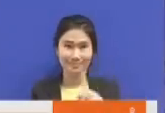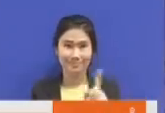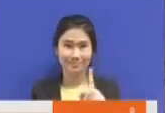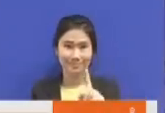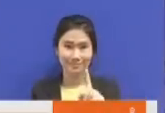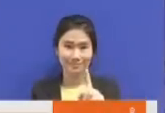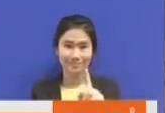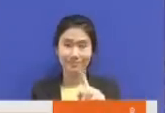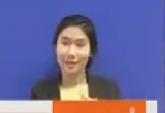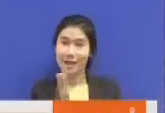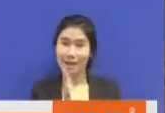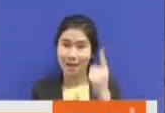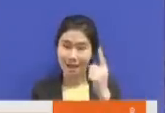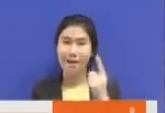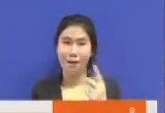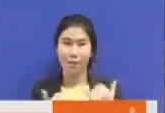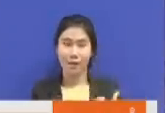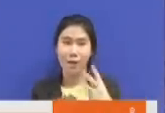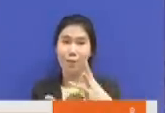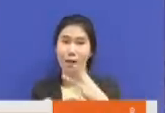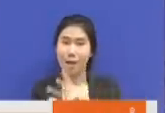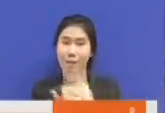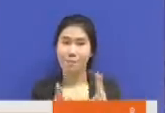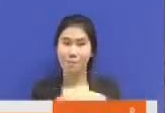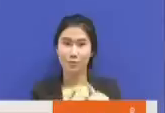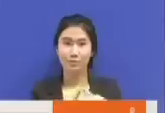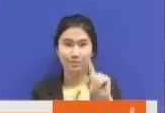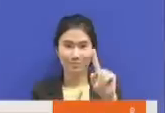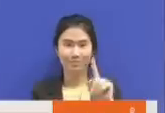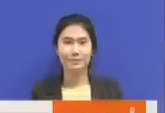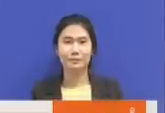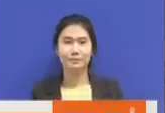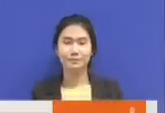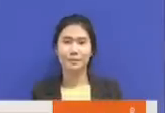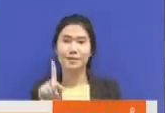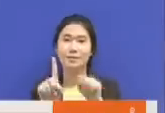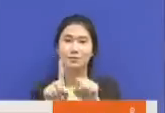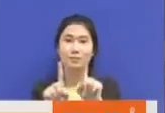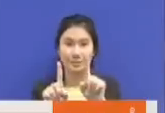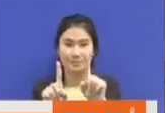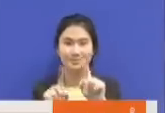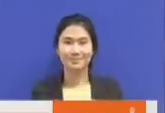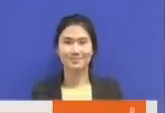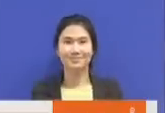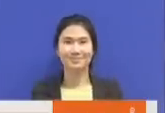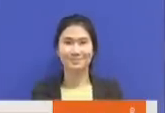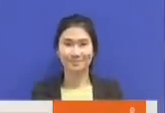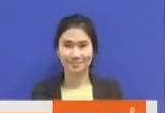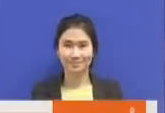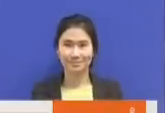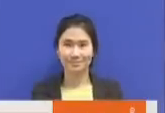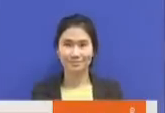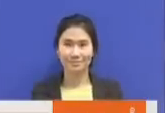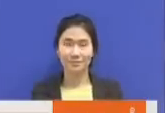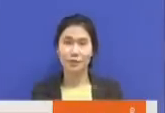ก็อันดับแรกชื่อในวาระที่ 111.1นะครับรับทราบ